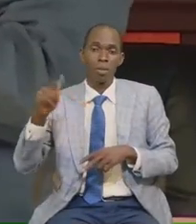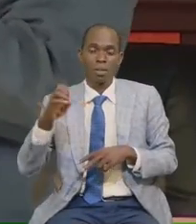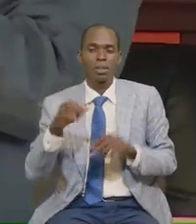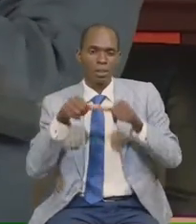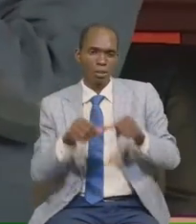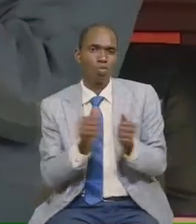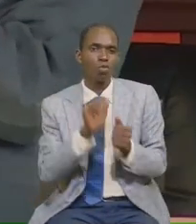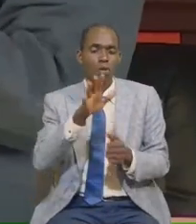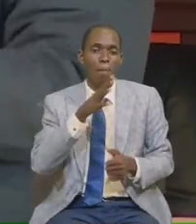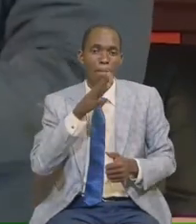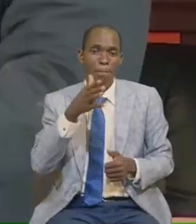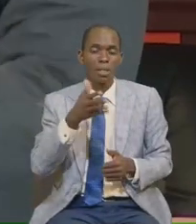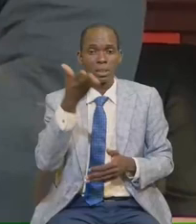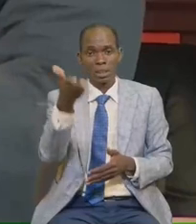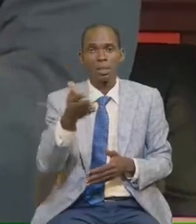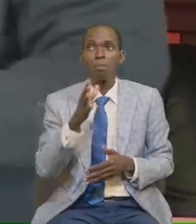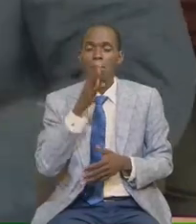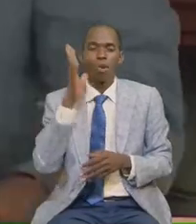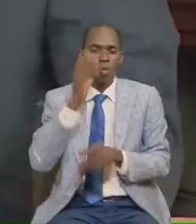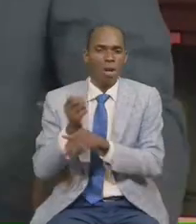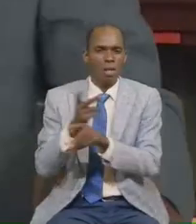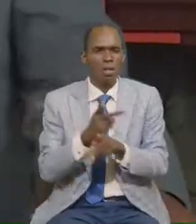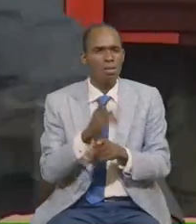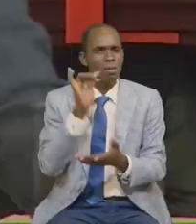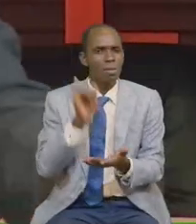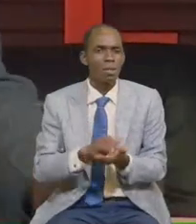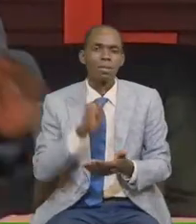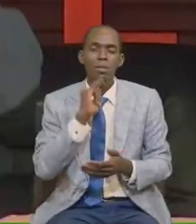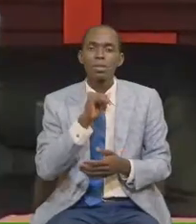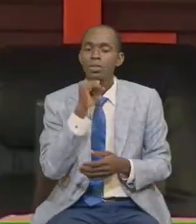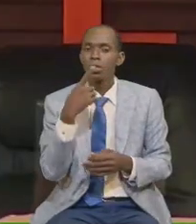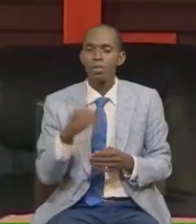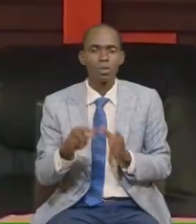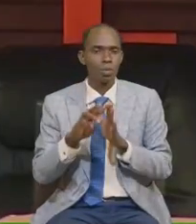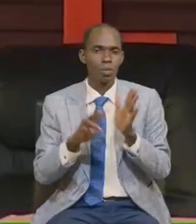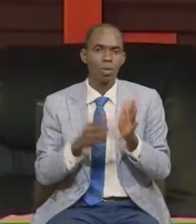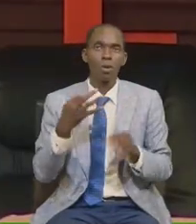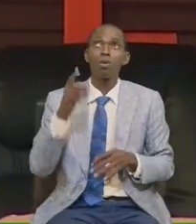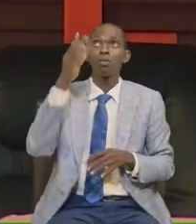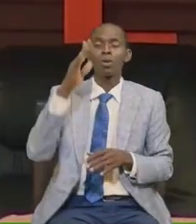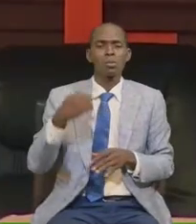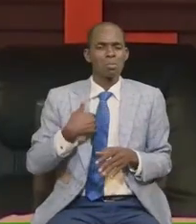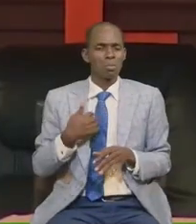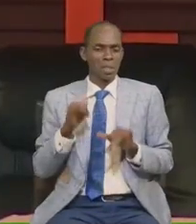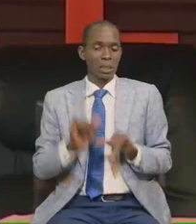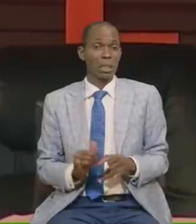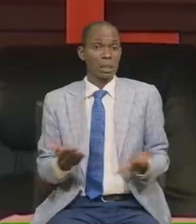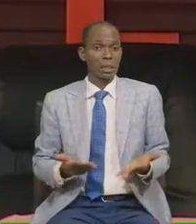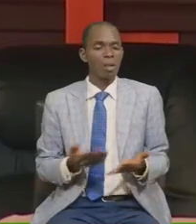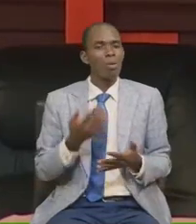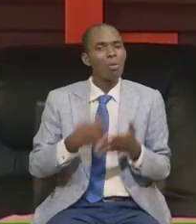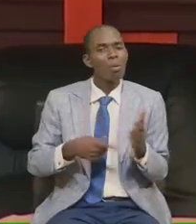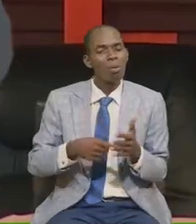ce n'est pas la volonté de Dieu. Et toi, tu restes ici. Je prêche. Je travaille pour